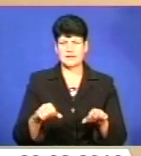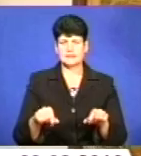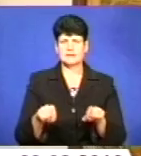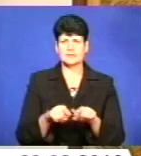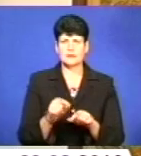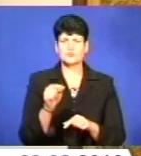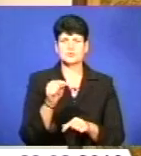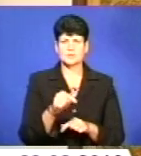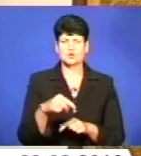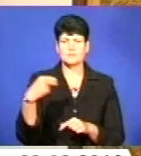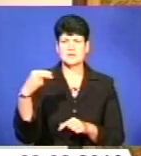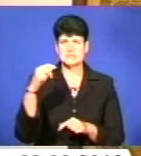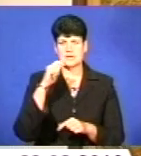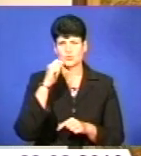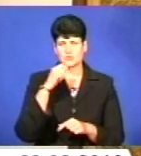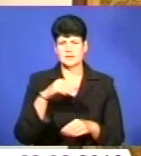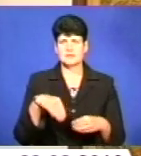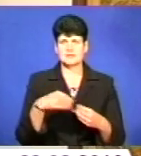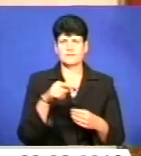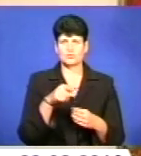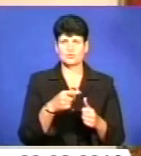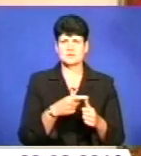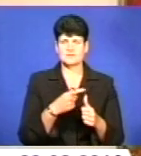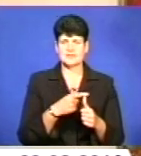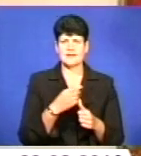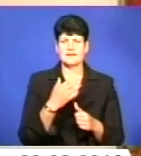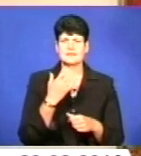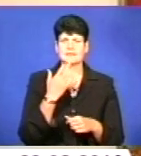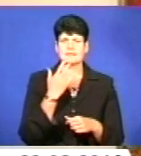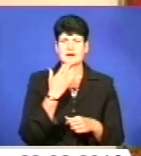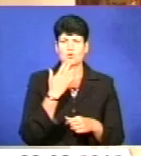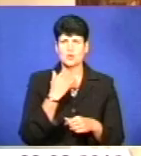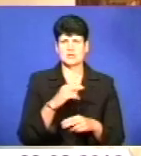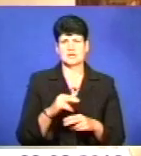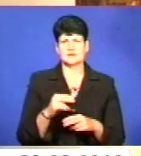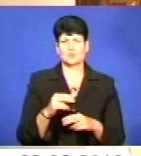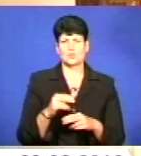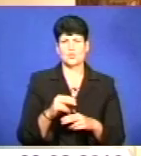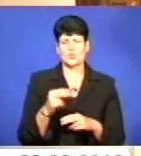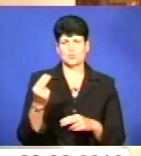тим, що президент України присвоїв йому звання «Народний художник України».